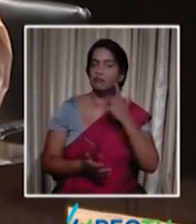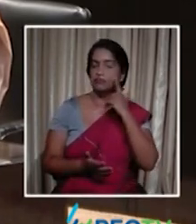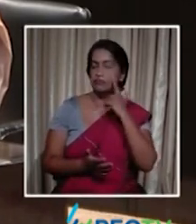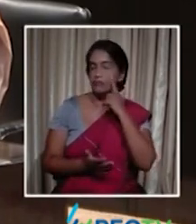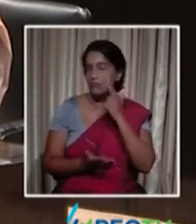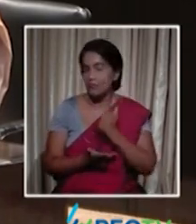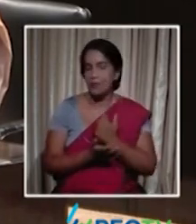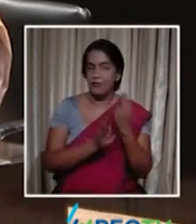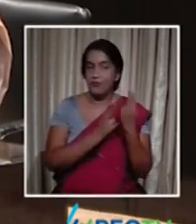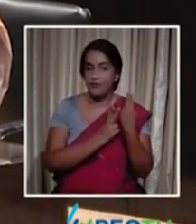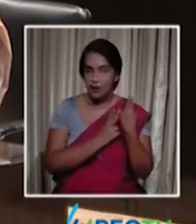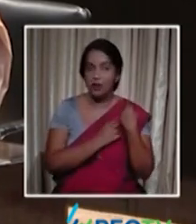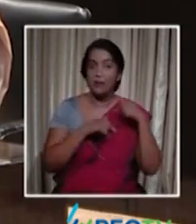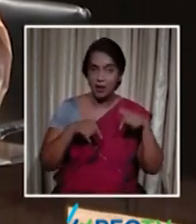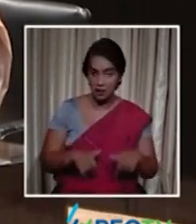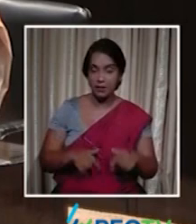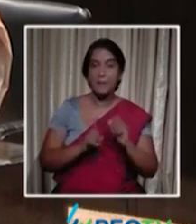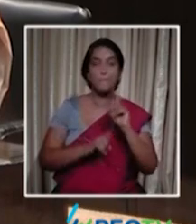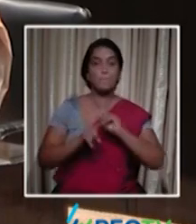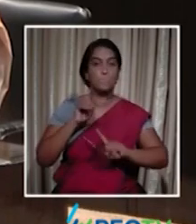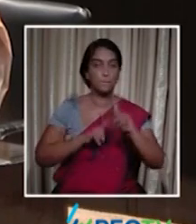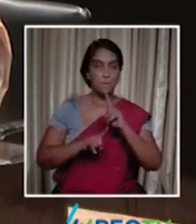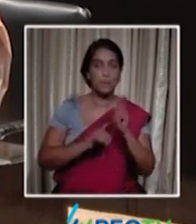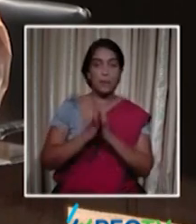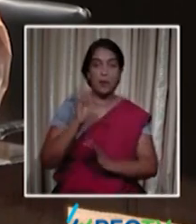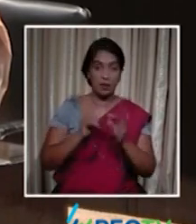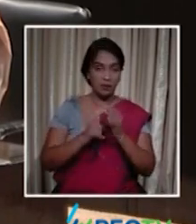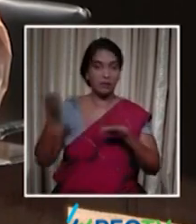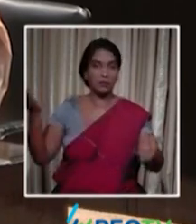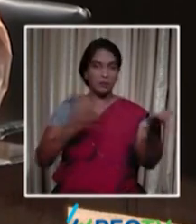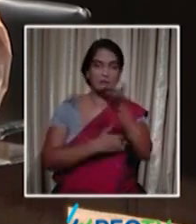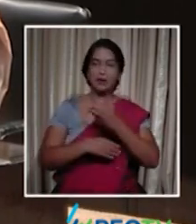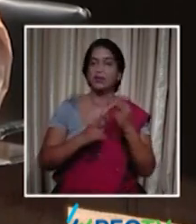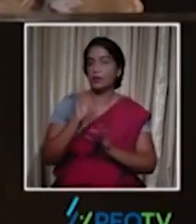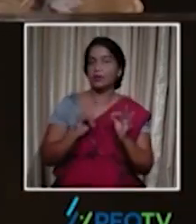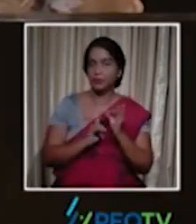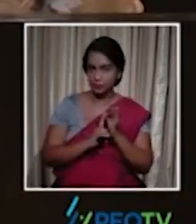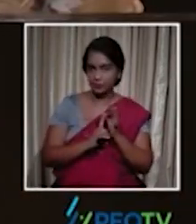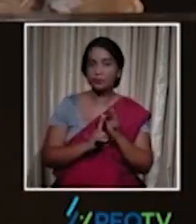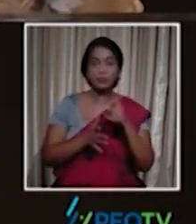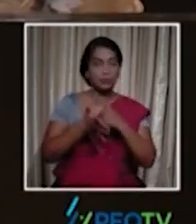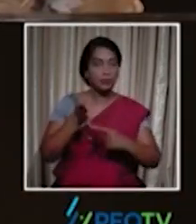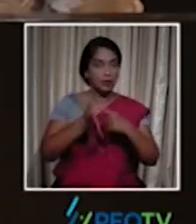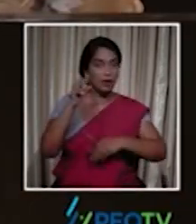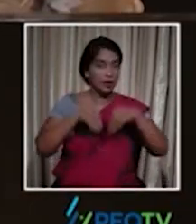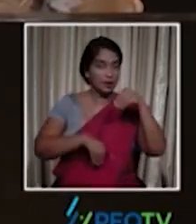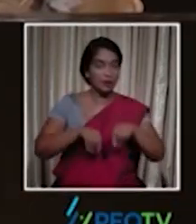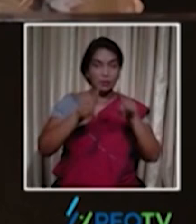පිළිබඳව පාර්ලිමේන්තුවේ මහලේකම් ධම්මික දසනායක ඡන්ද විමසීම ආරම්භයට පෙර පාර්ලිමේන්තුවට දැනුම් දුන්නා.